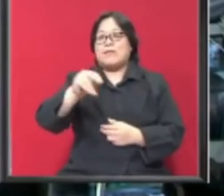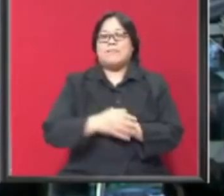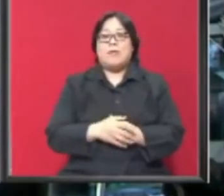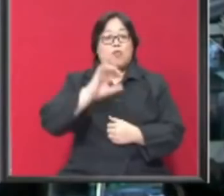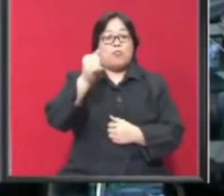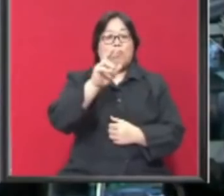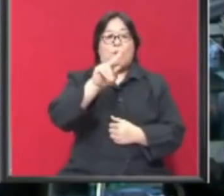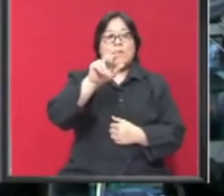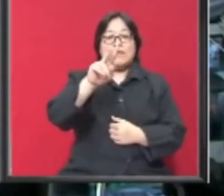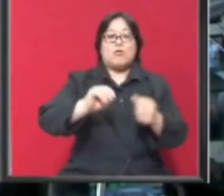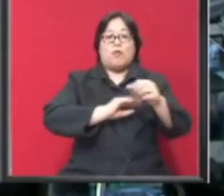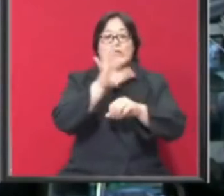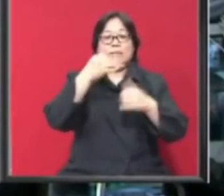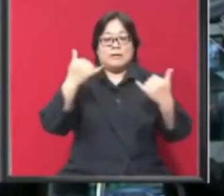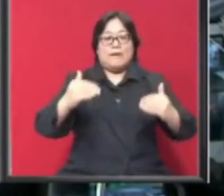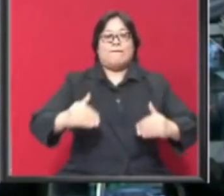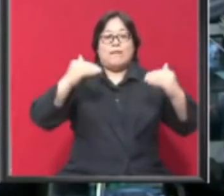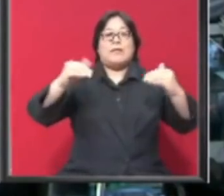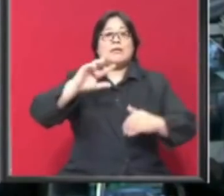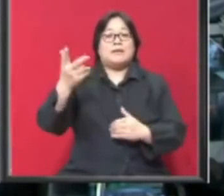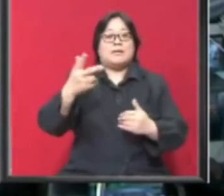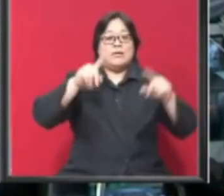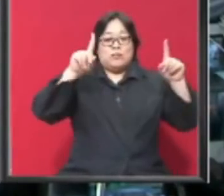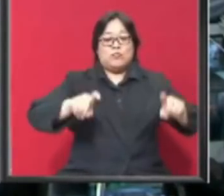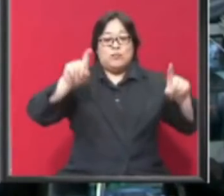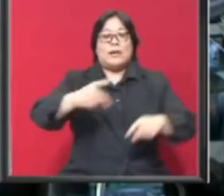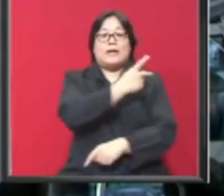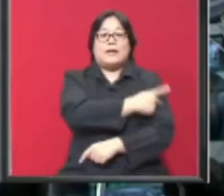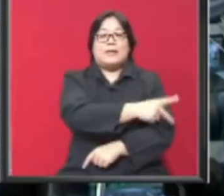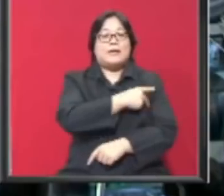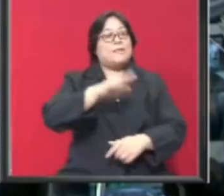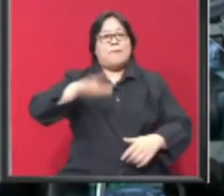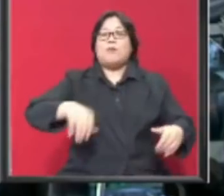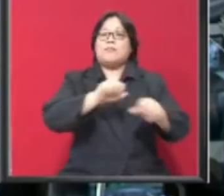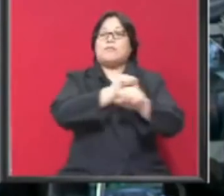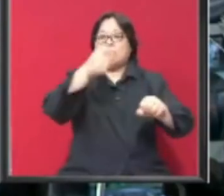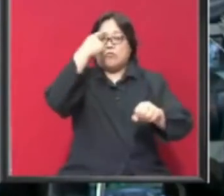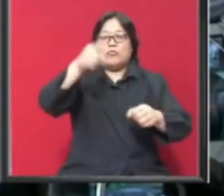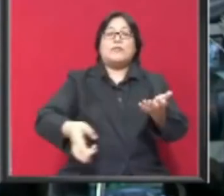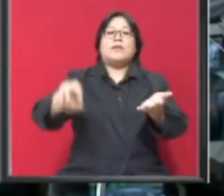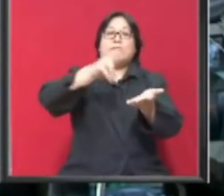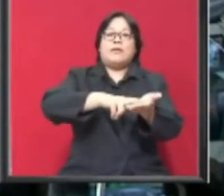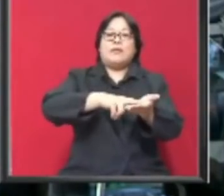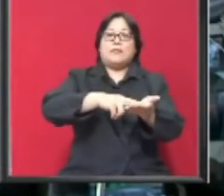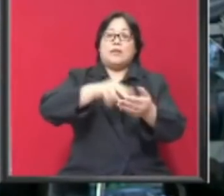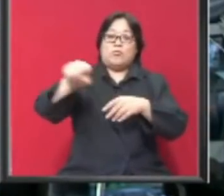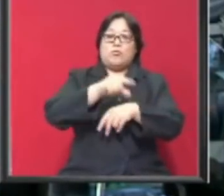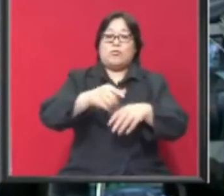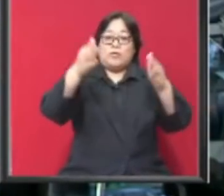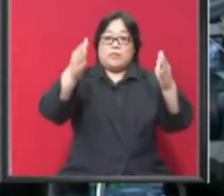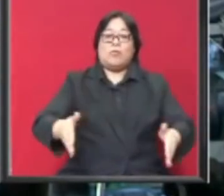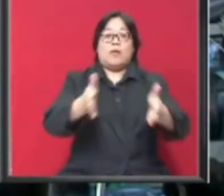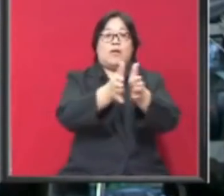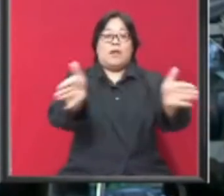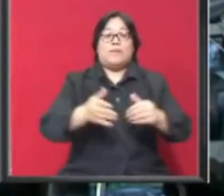Banda Janganlah dasar kemakmuran bersama ini ditolak disebabkan Ia adalah daripada Pati lawan